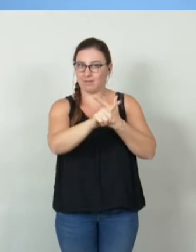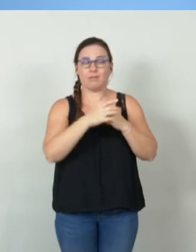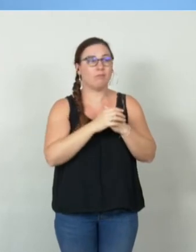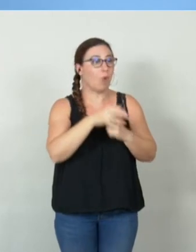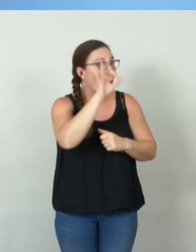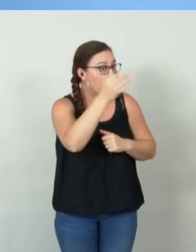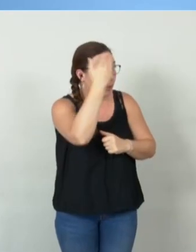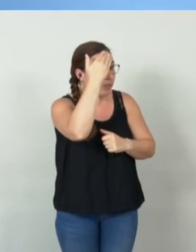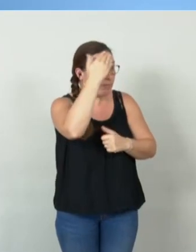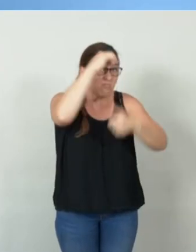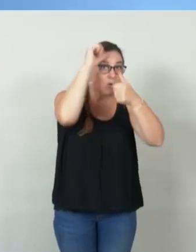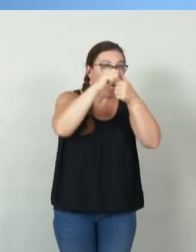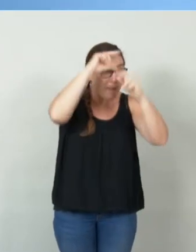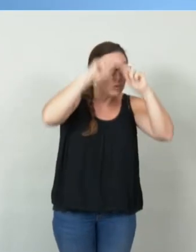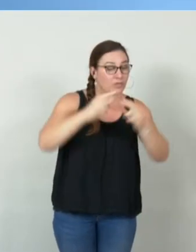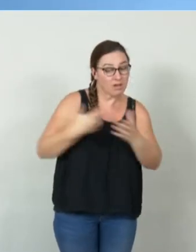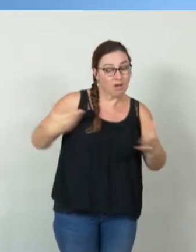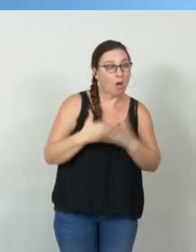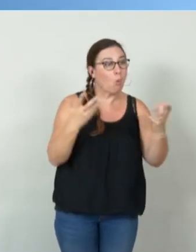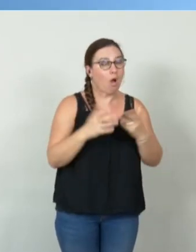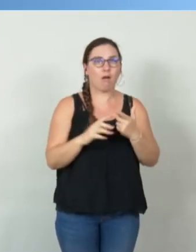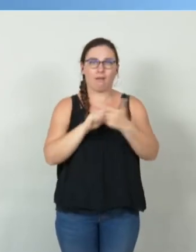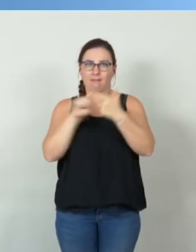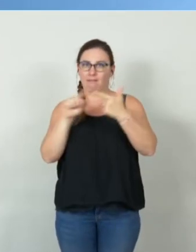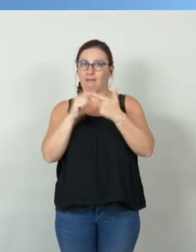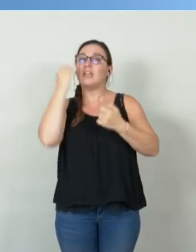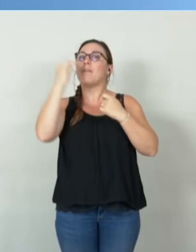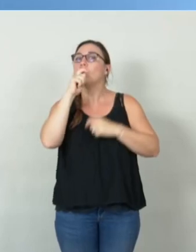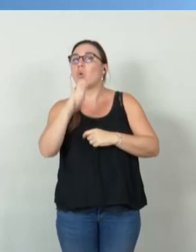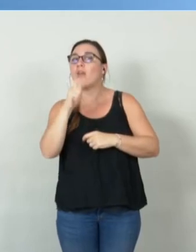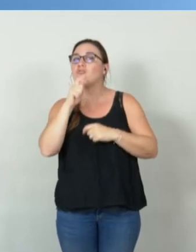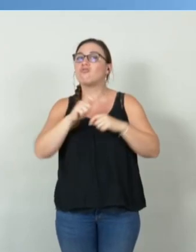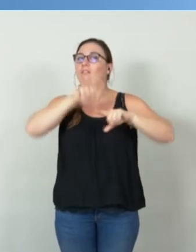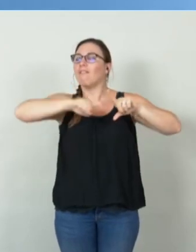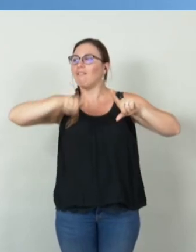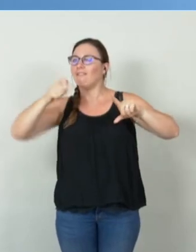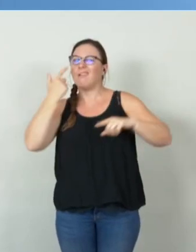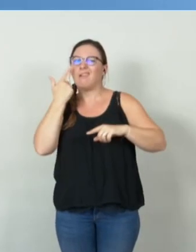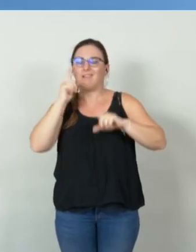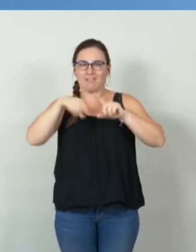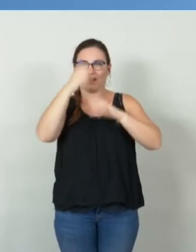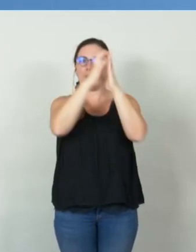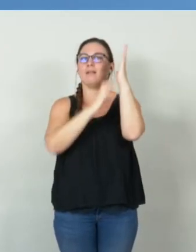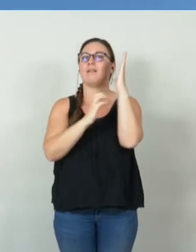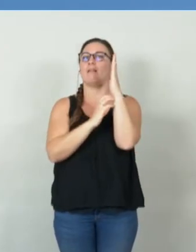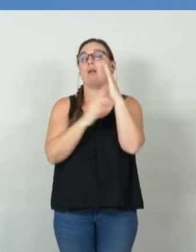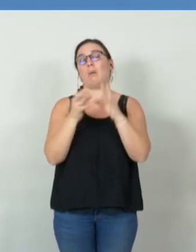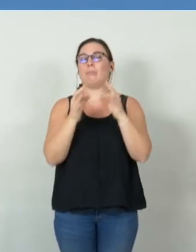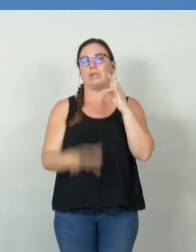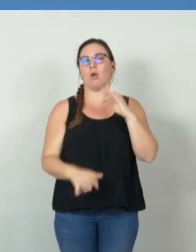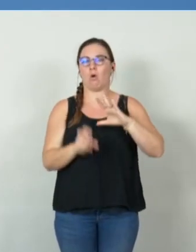oui quand retenez-vous parce que ces questions s'il y a eu des sondages et on le verra tout à l'heure dans la délibération de bilan capital verte